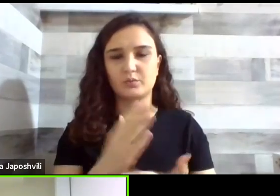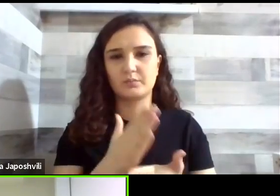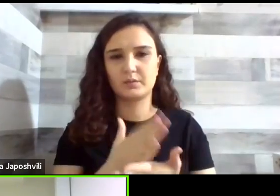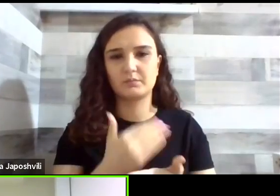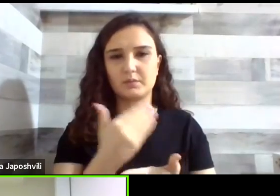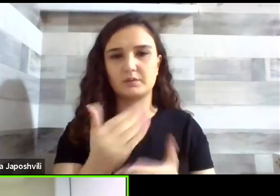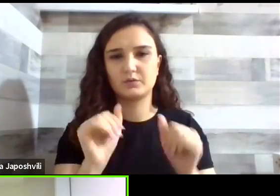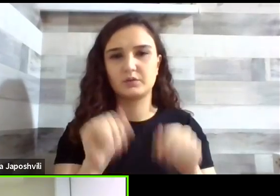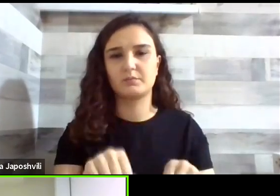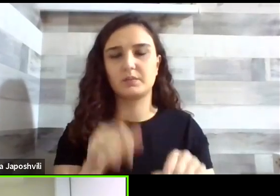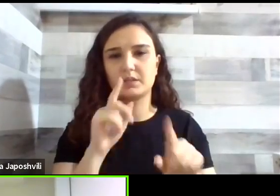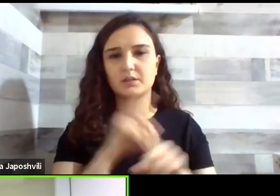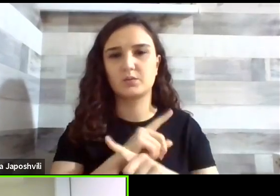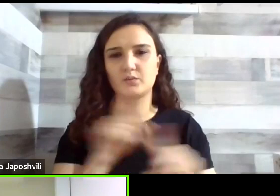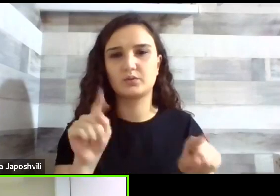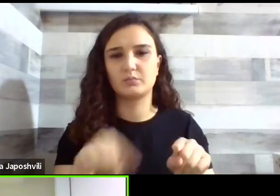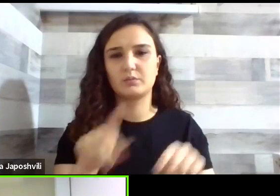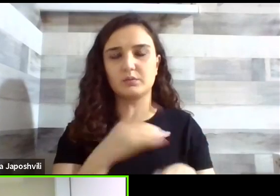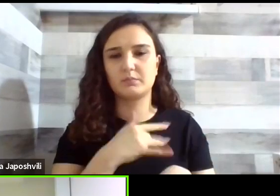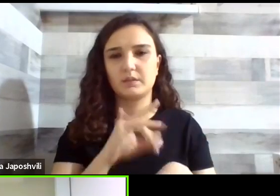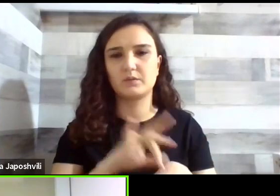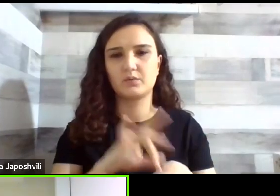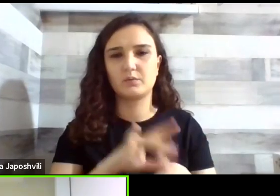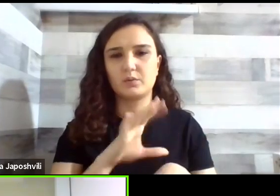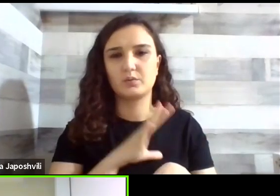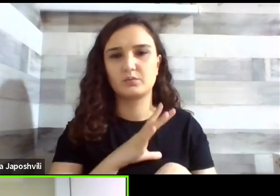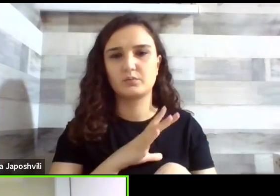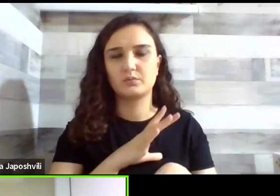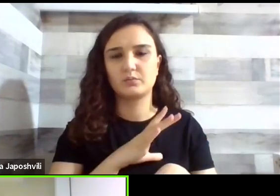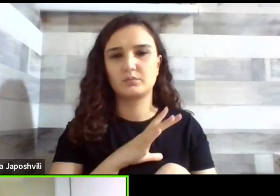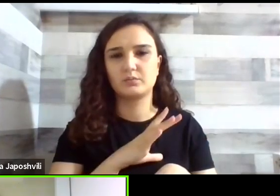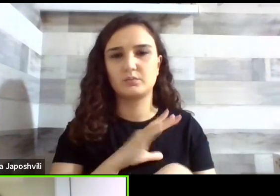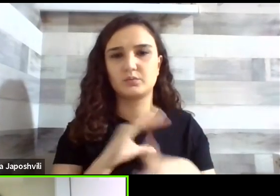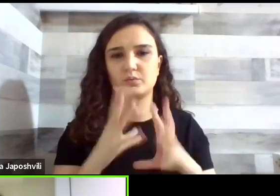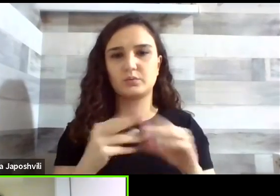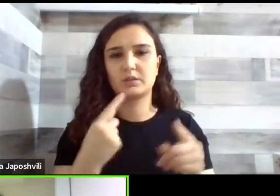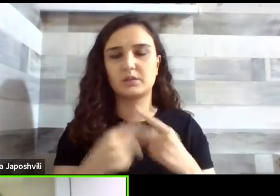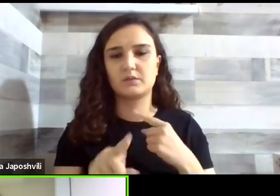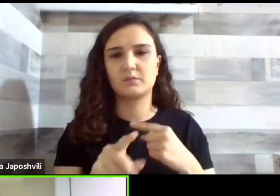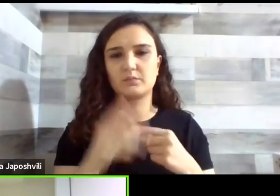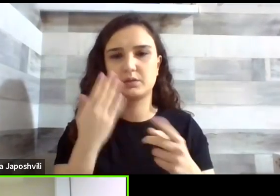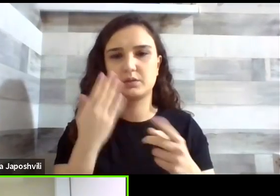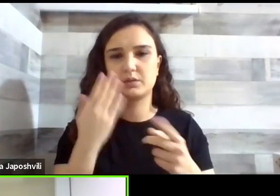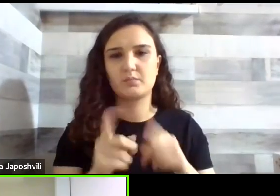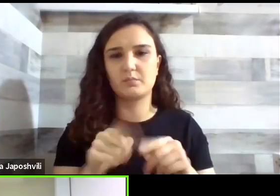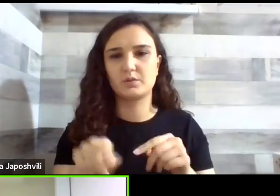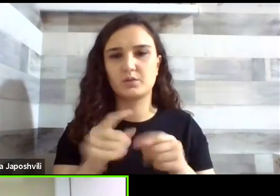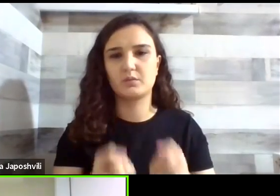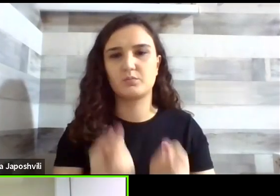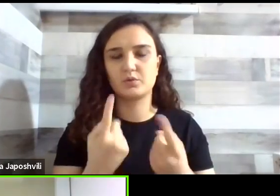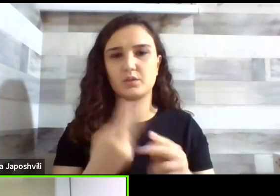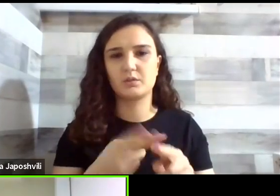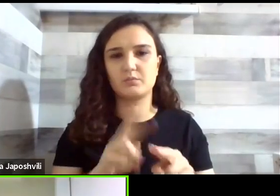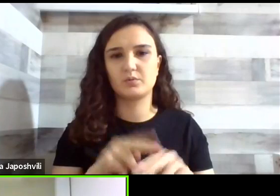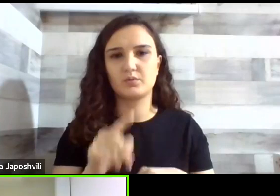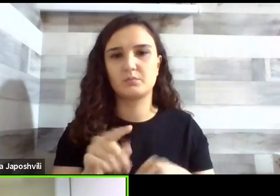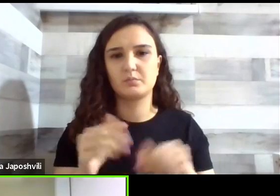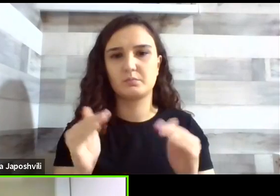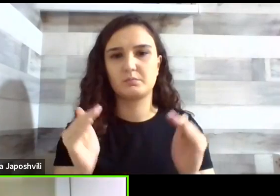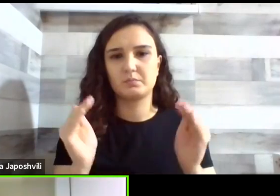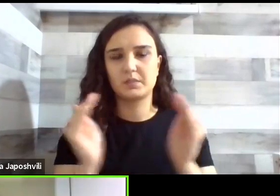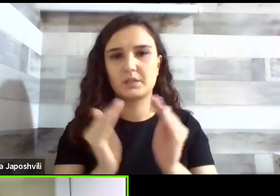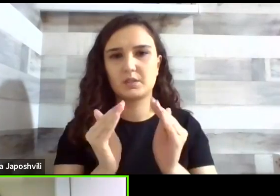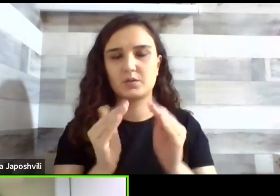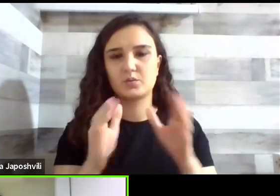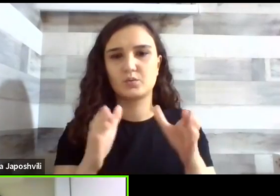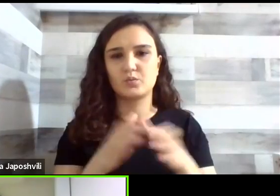შეიძლება განსაკუთრებულად მკივნეული იყოს სრულად განსხვავებულ რეალობაში აღმოჩენა. ხო, ამიტომ პატარა მცირე